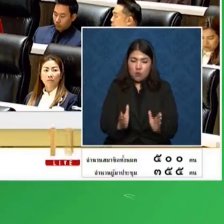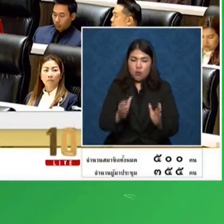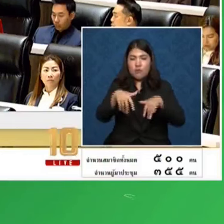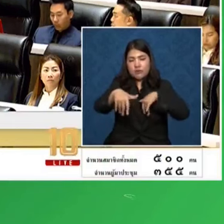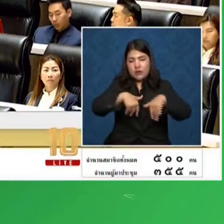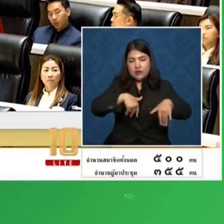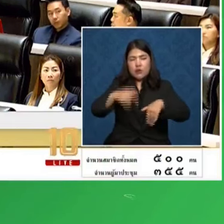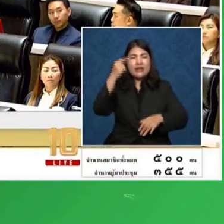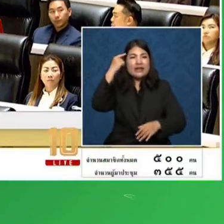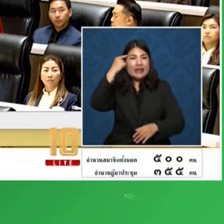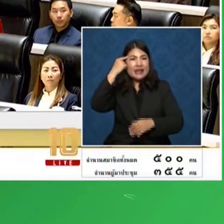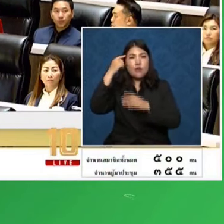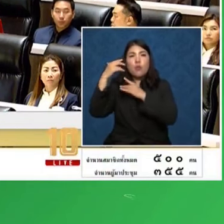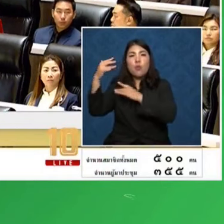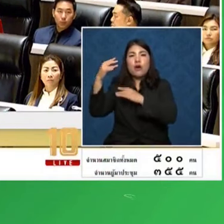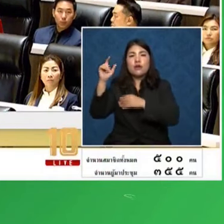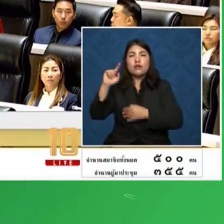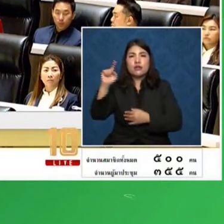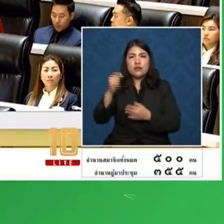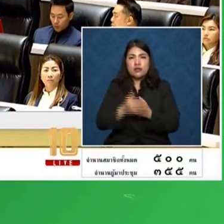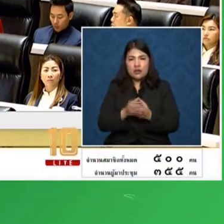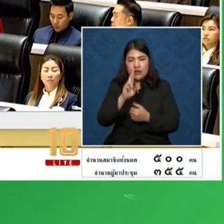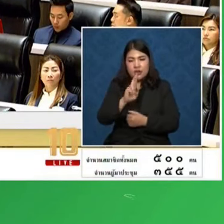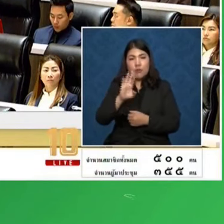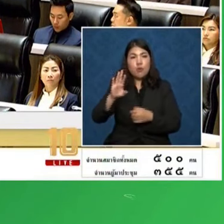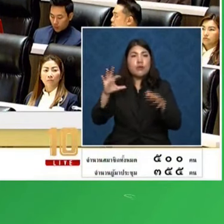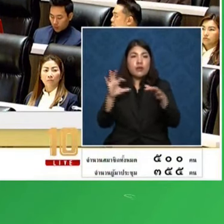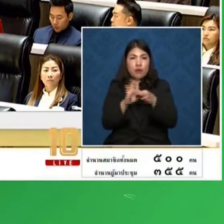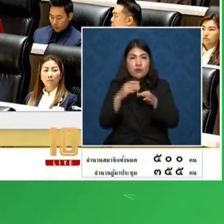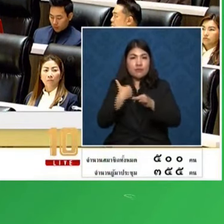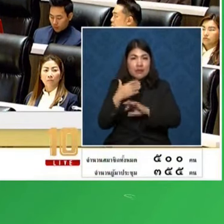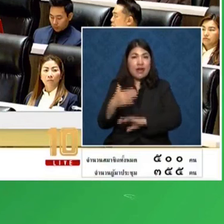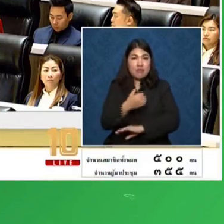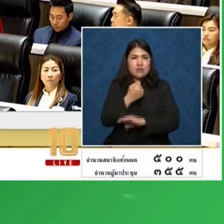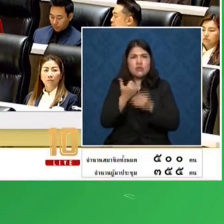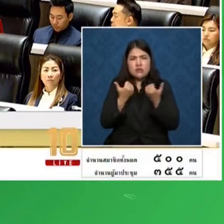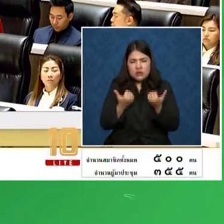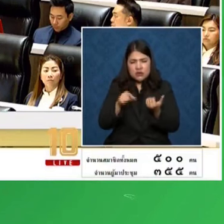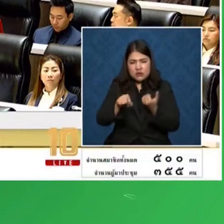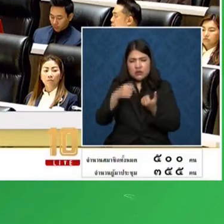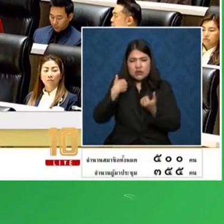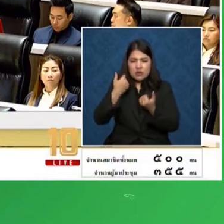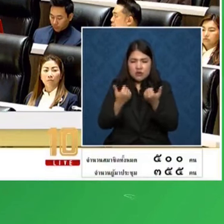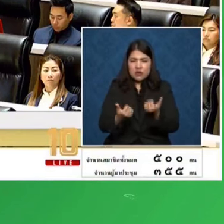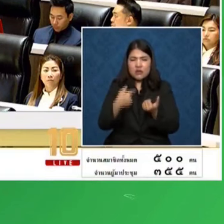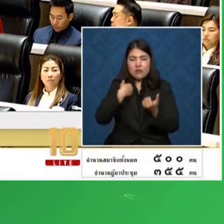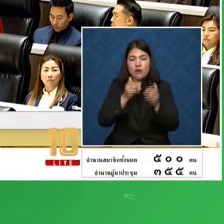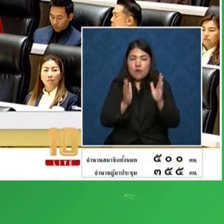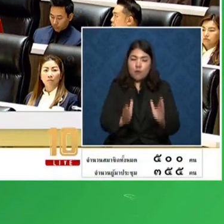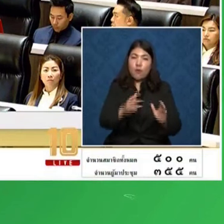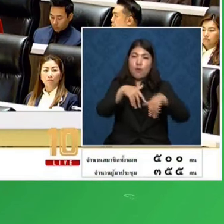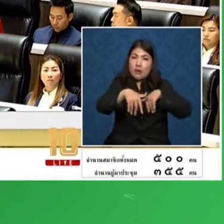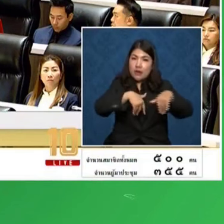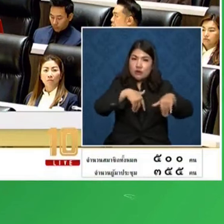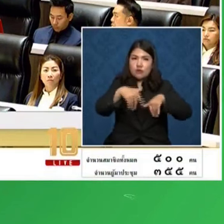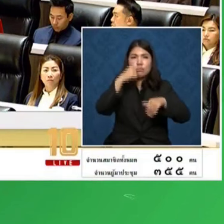การยุติธรรมไม่จริงใจการกระจายอำนาจสู่ท้องถิ่นไหนละลดความเหลื่อมล้ำโอ้โหนี่ไม่จบอีกนะไหนละปฏิรูปกองทัพไหนละแ